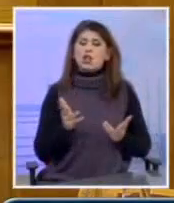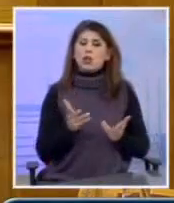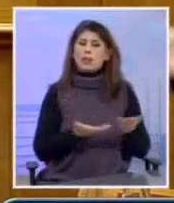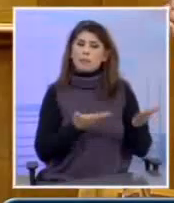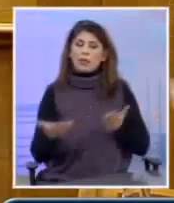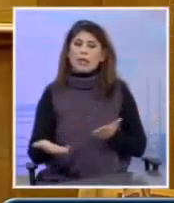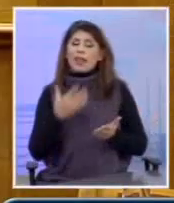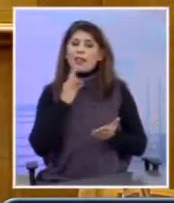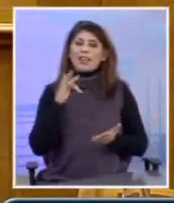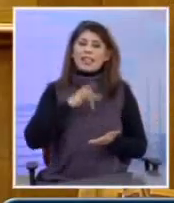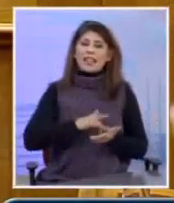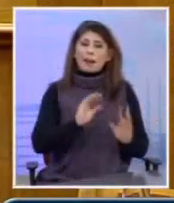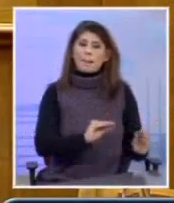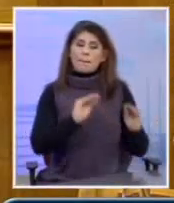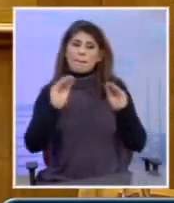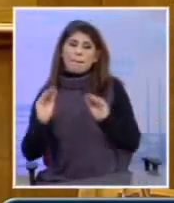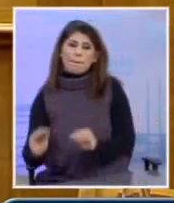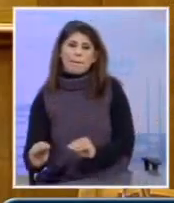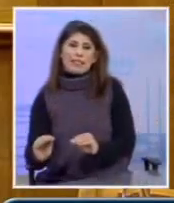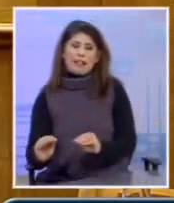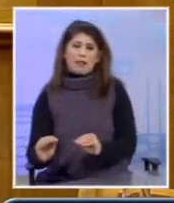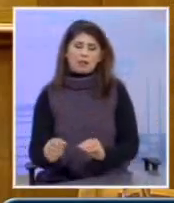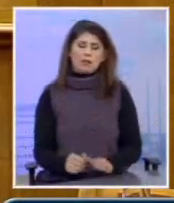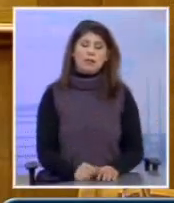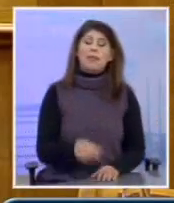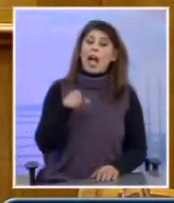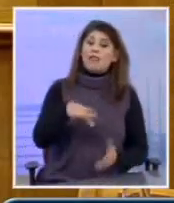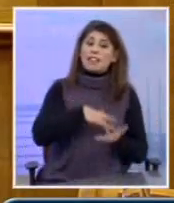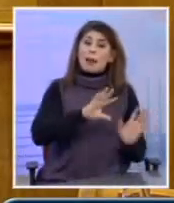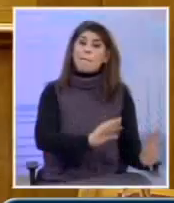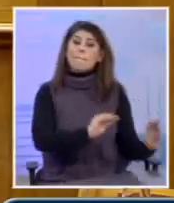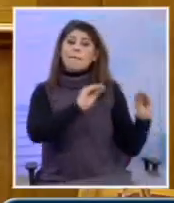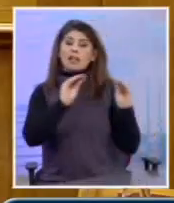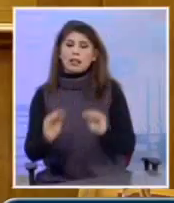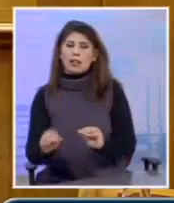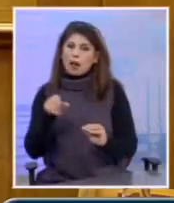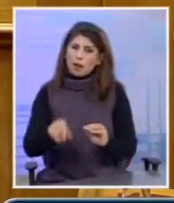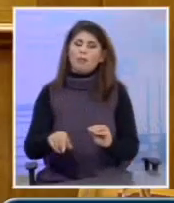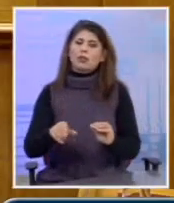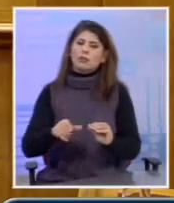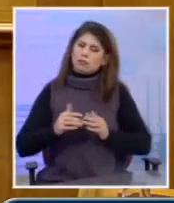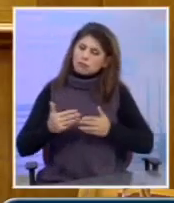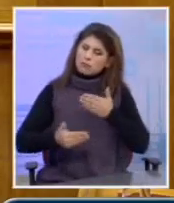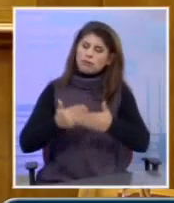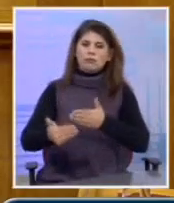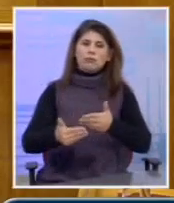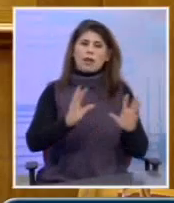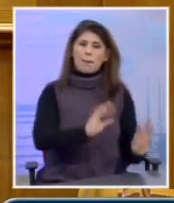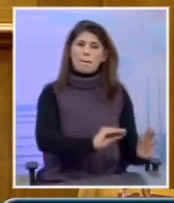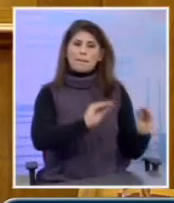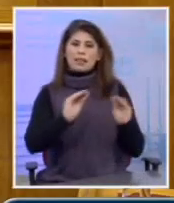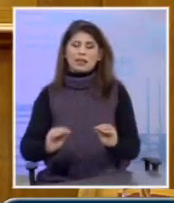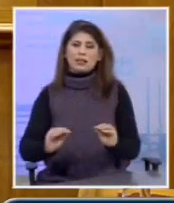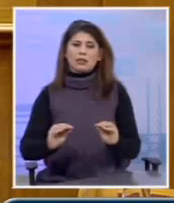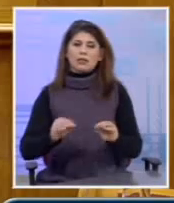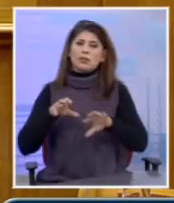την μετεγκατάσταση, τα relocation centers, από όπου θα προωθείται η διαδικασία της μετεγκατάστασης προς την